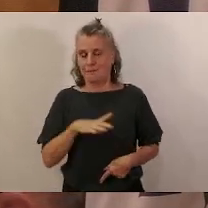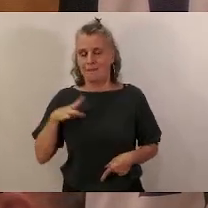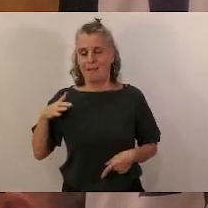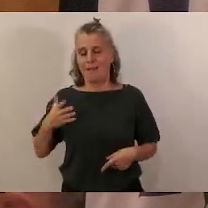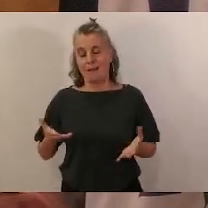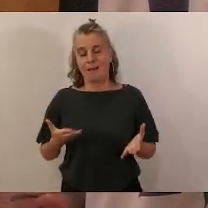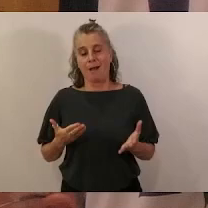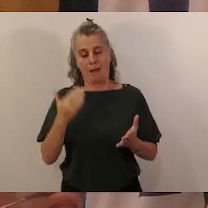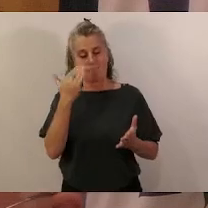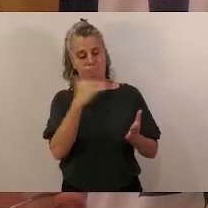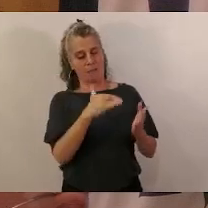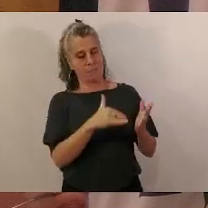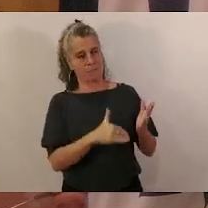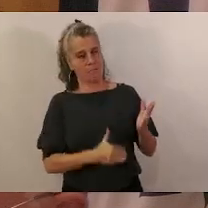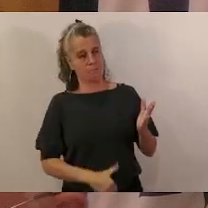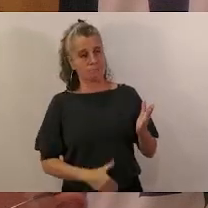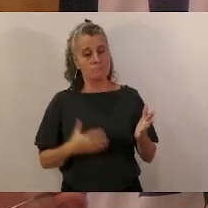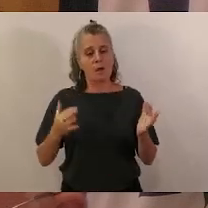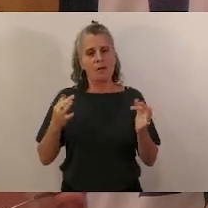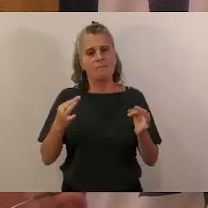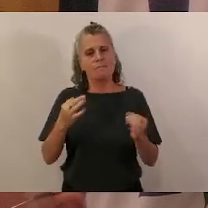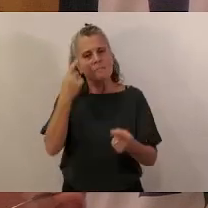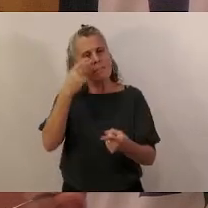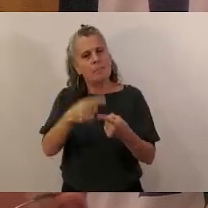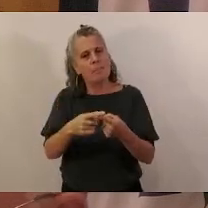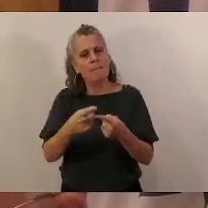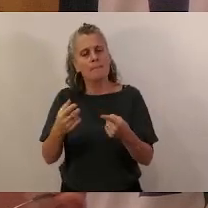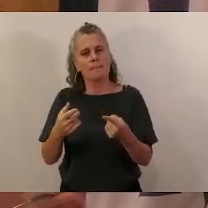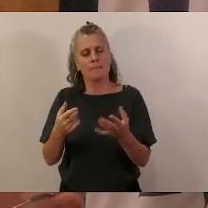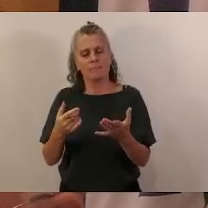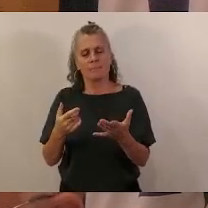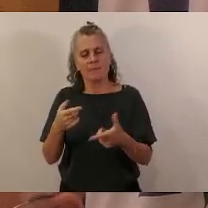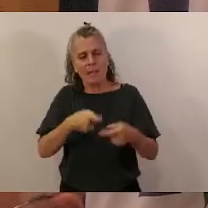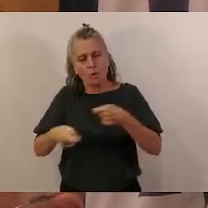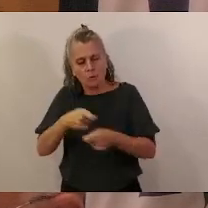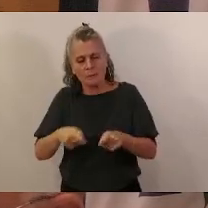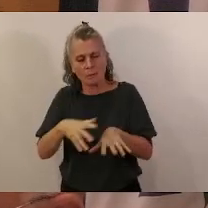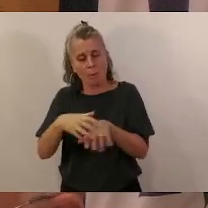feuille de route pour l'économie et l'emploi de la ville de Marseille pour la période